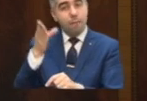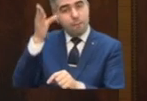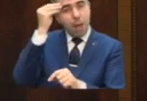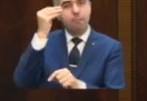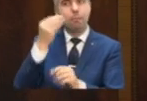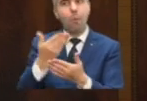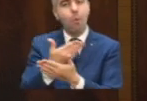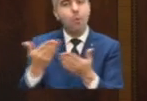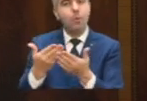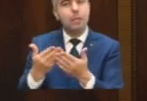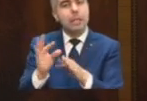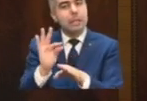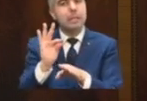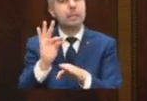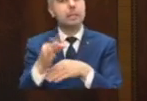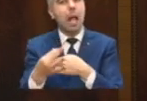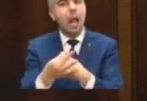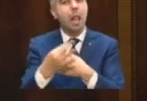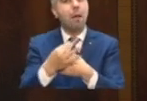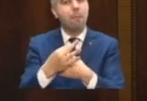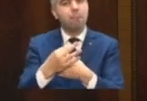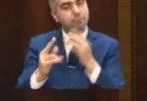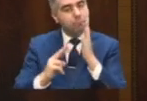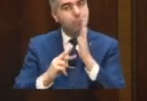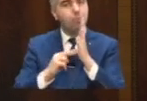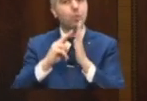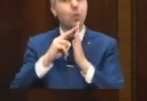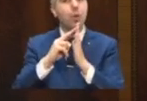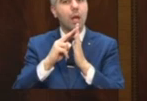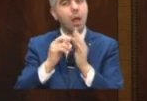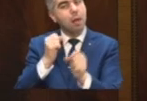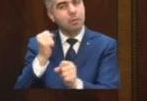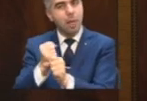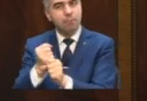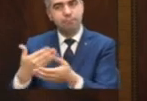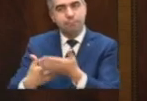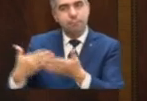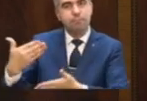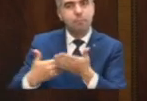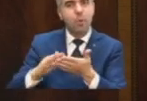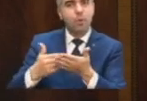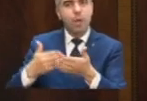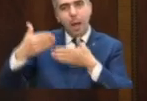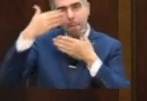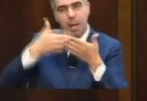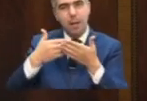منحة ويتحول إلى فرصة للإقلاع بالنظر إلى المؤهلات التي تزخر بها